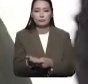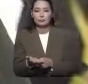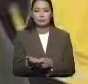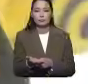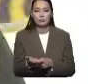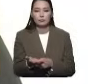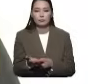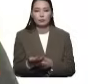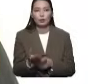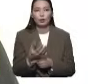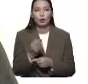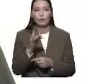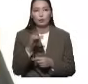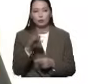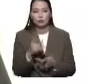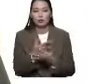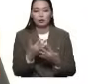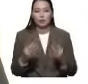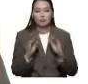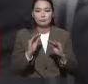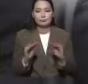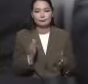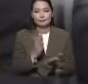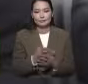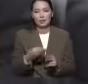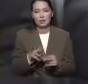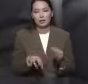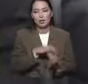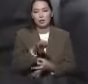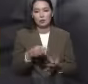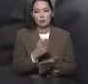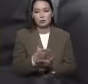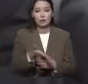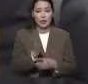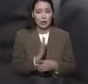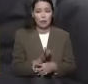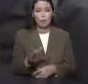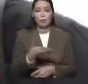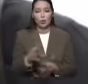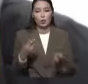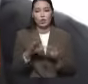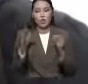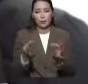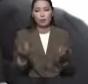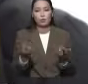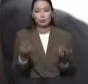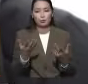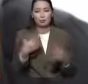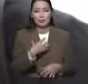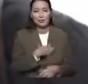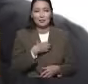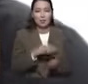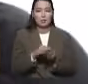көкөністер қойып соларды. Артық деп ойлаймын. Май қою керек, бауырсақ қою керек, шелпек сондай. Салатыға дейін қояды ғой